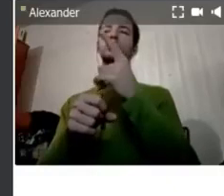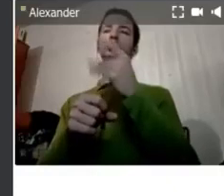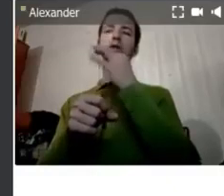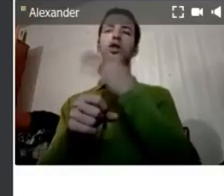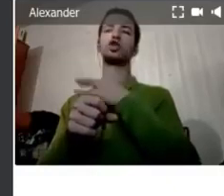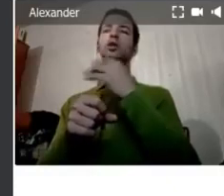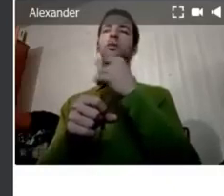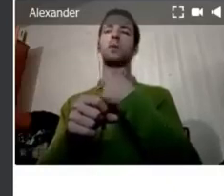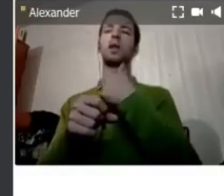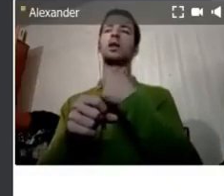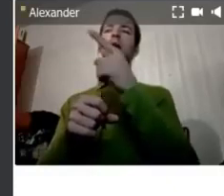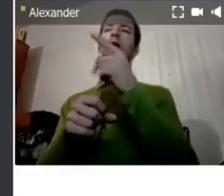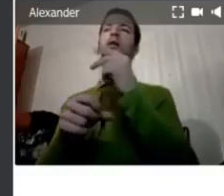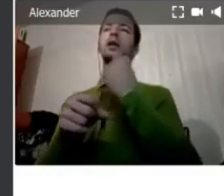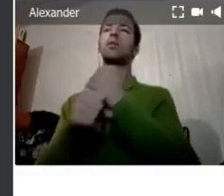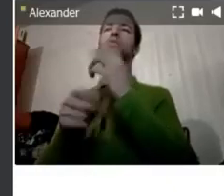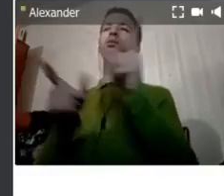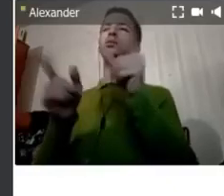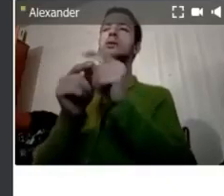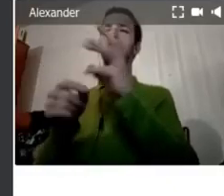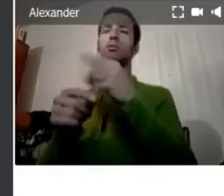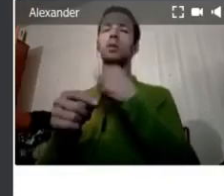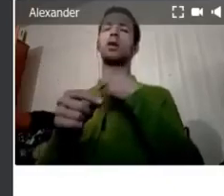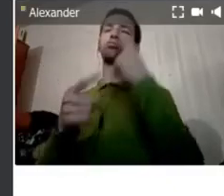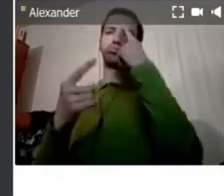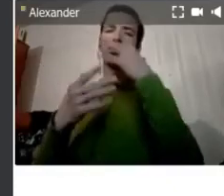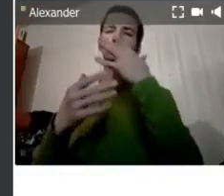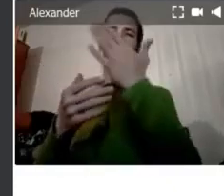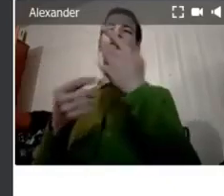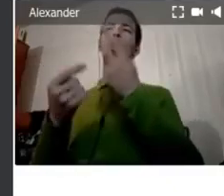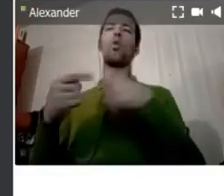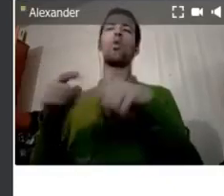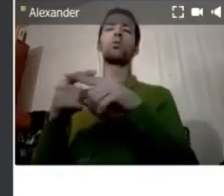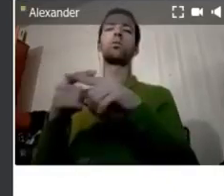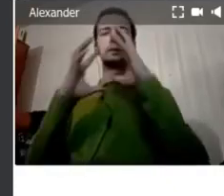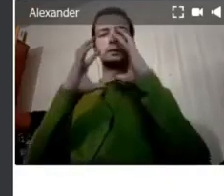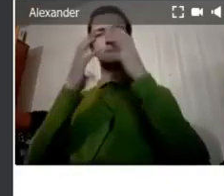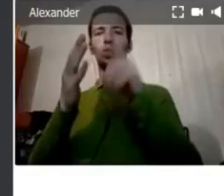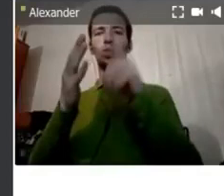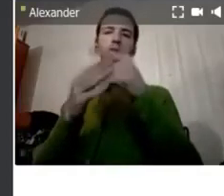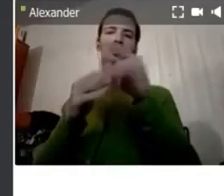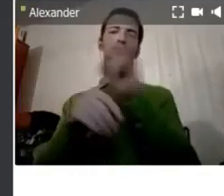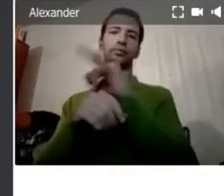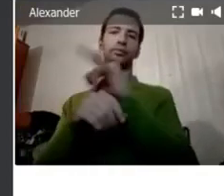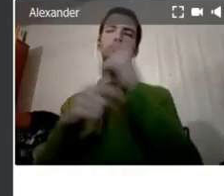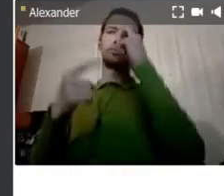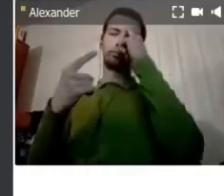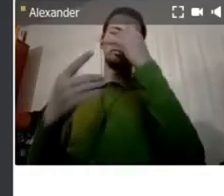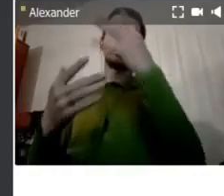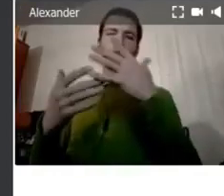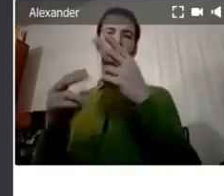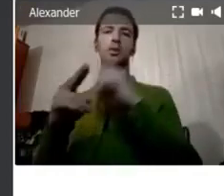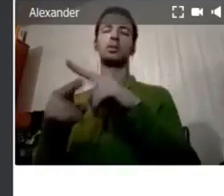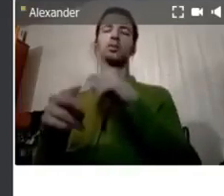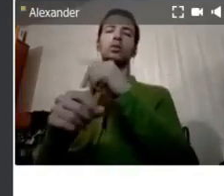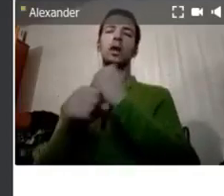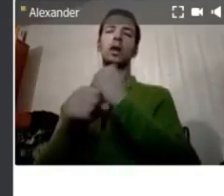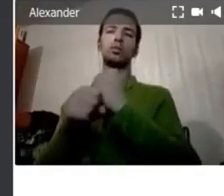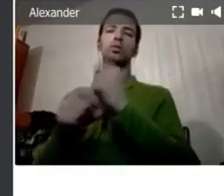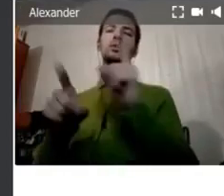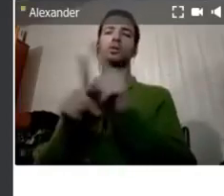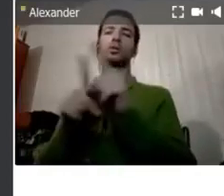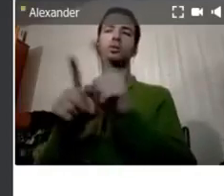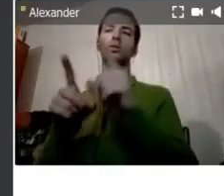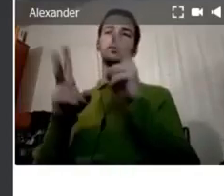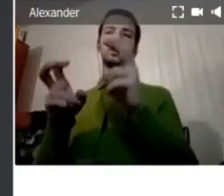Итак, только у меня звук ужасный. Давайте, кстати, проверим, да, ребят, звук. Ольга написала, у всех звук ужасный или только у